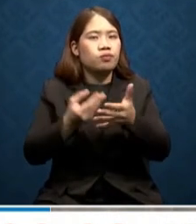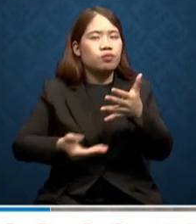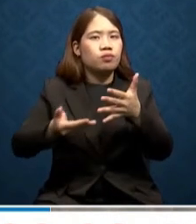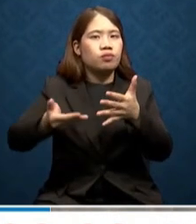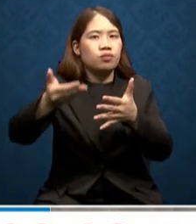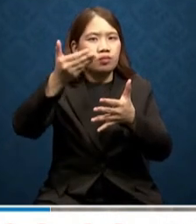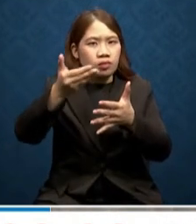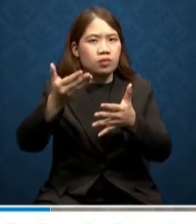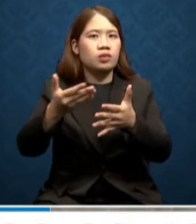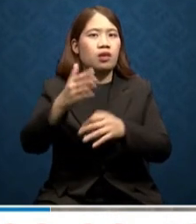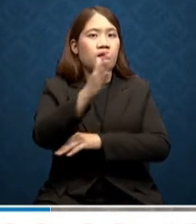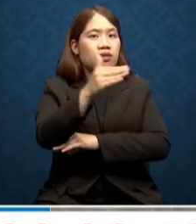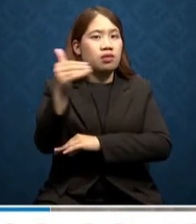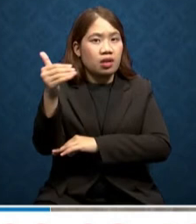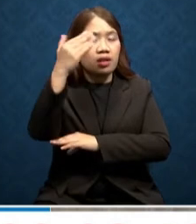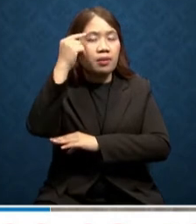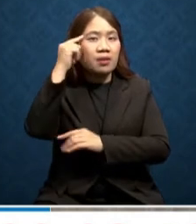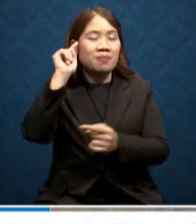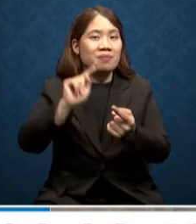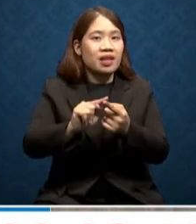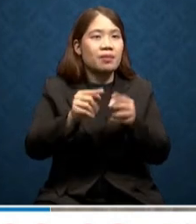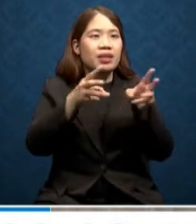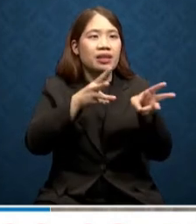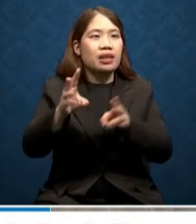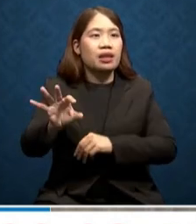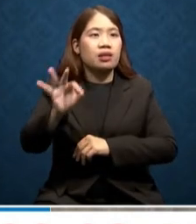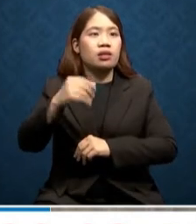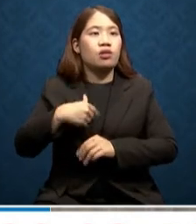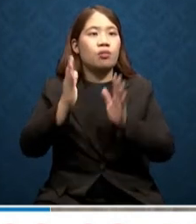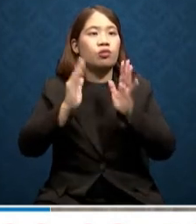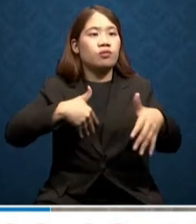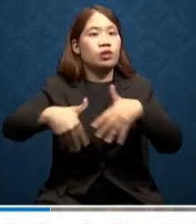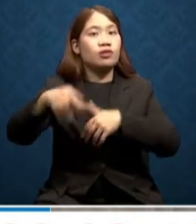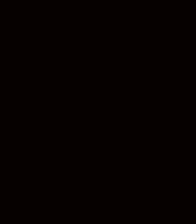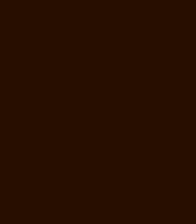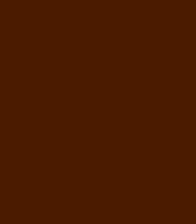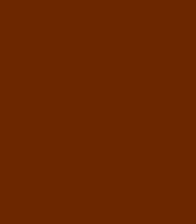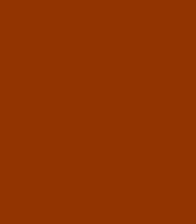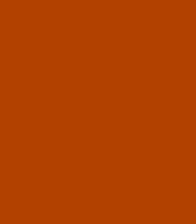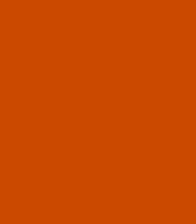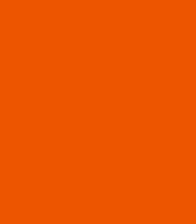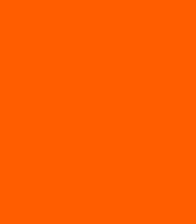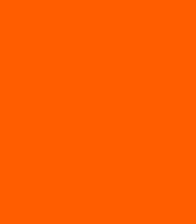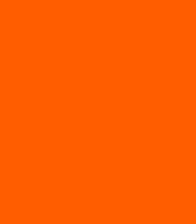โทรมนาคมแห่งชาตินะฮะเพื่อให้เป็นทางเลือกกับผู้บริโภคที่แท้จริงขอบคุณท่านประธาน